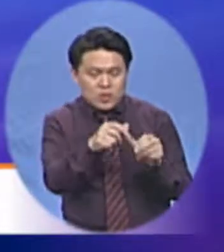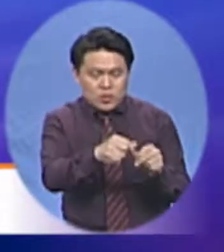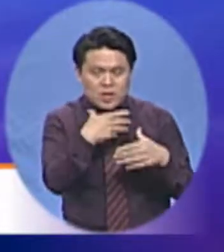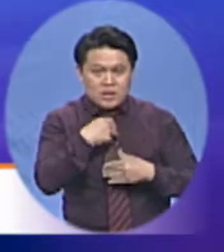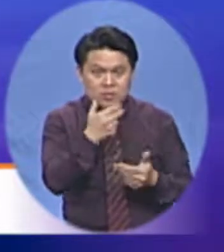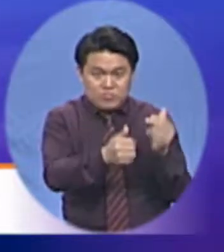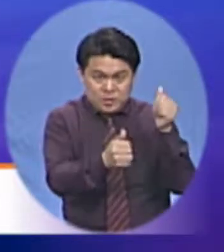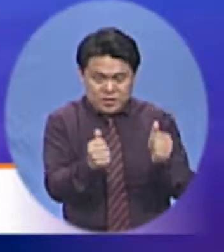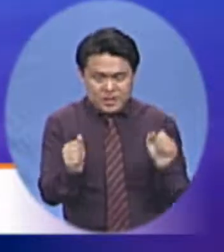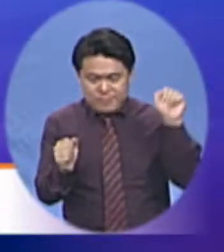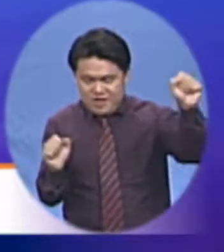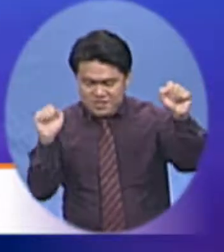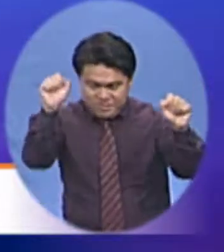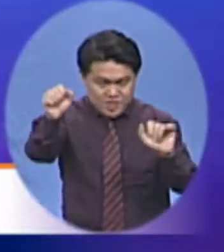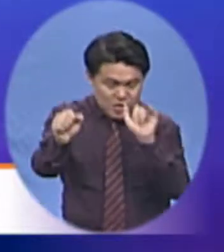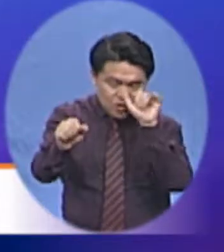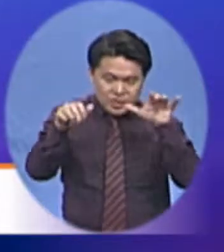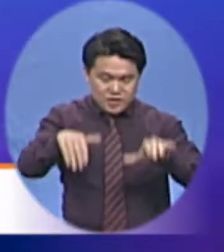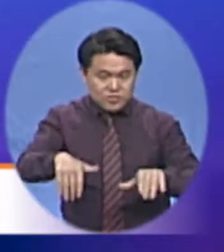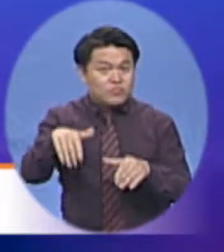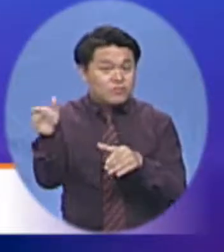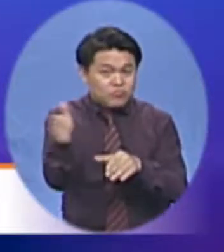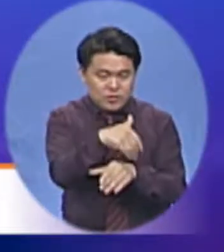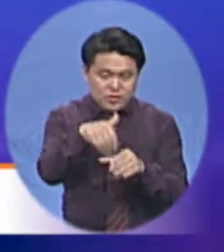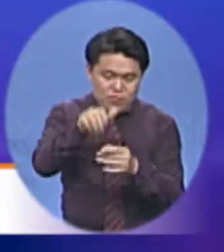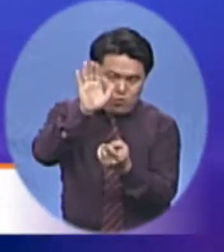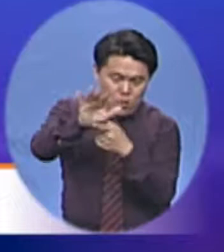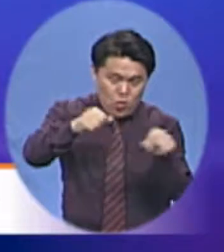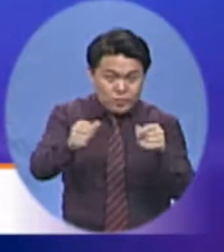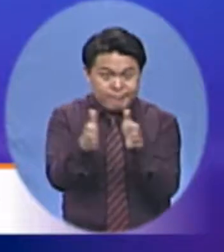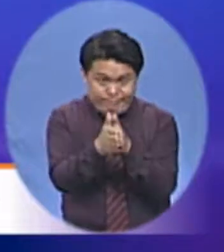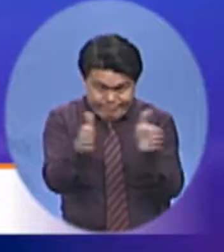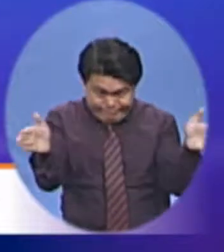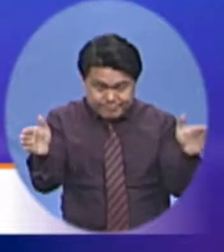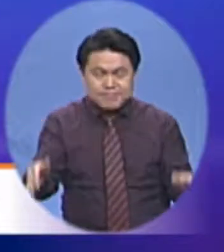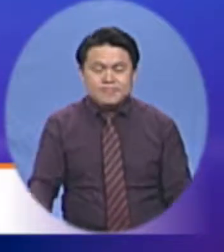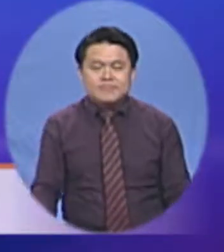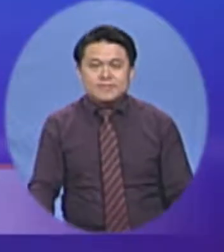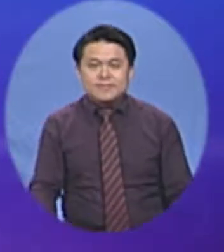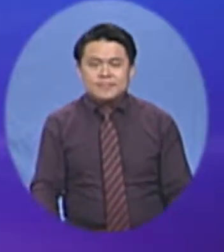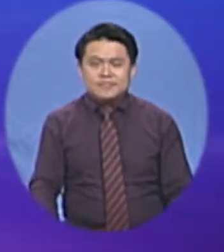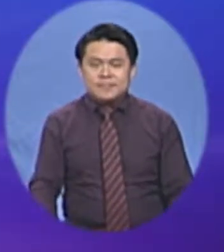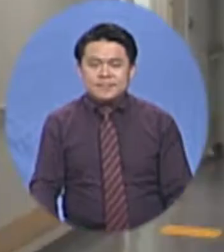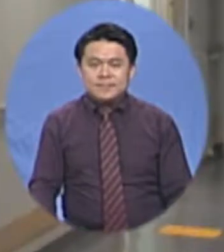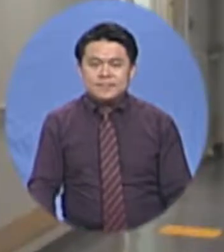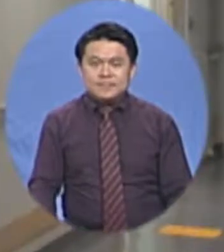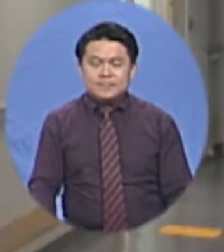가운데 본격적인 선거 운동이 시작됐습니다. 박준성 기자가 전합니다.